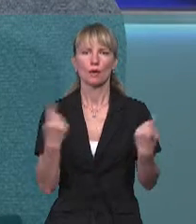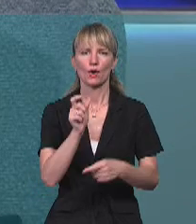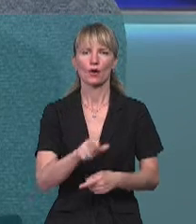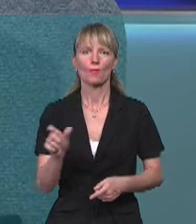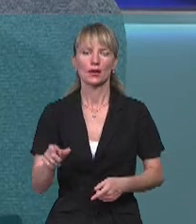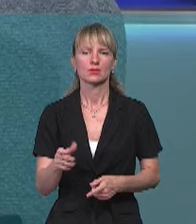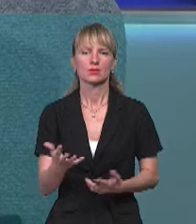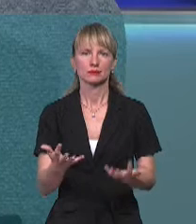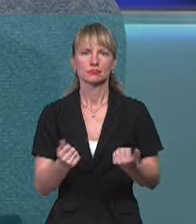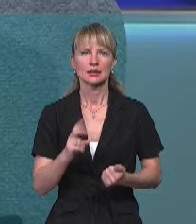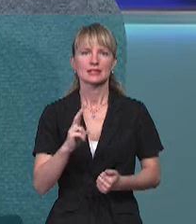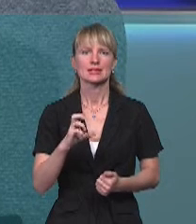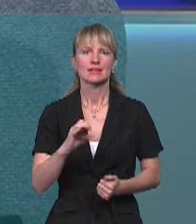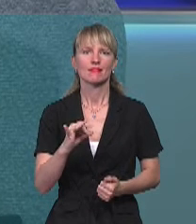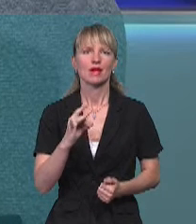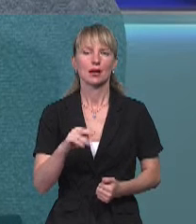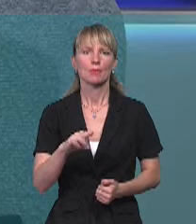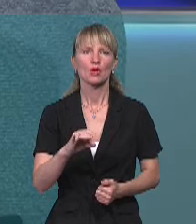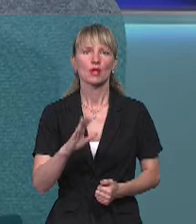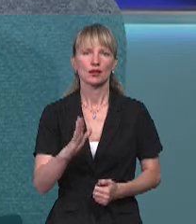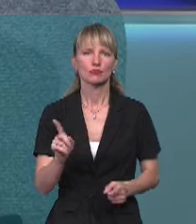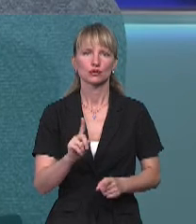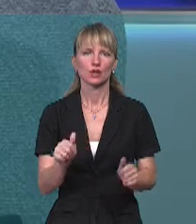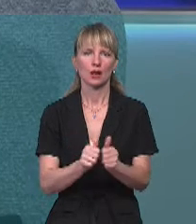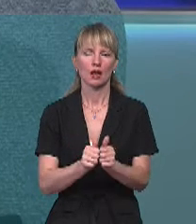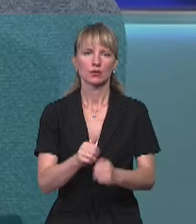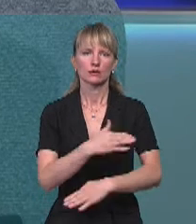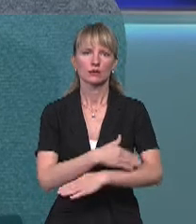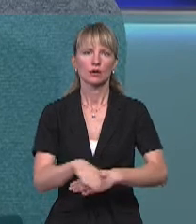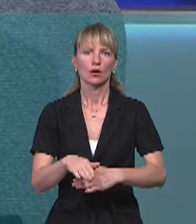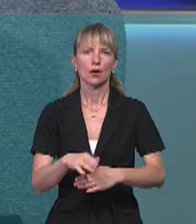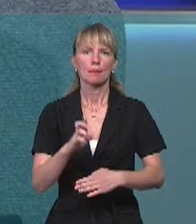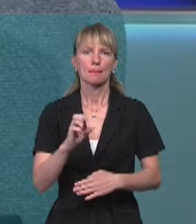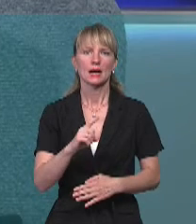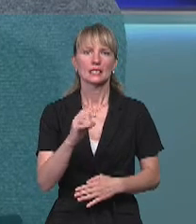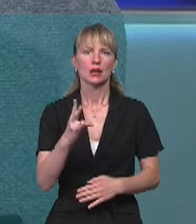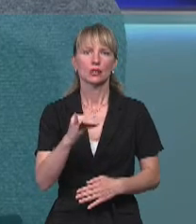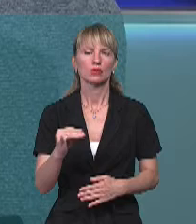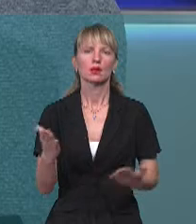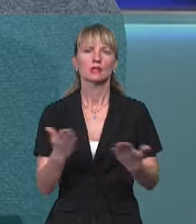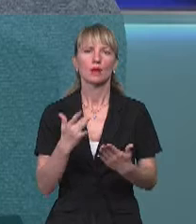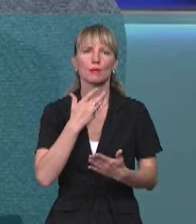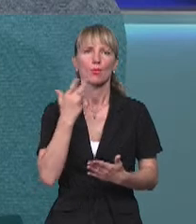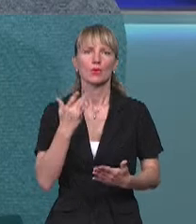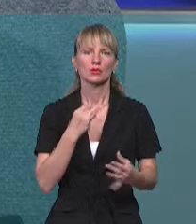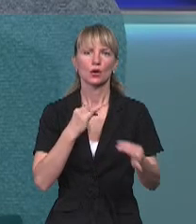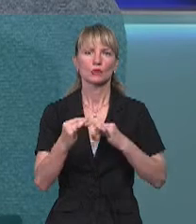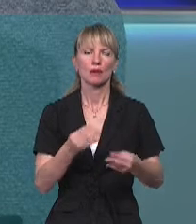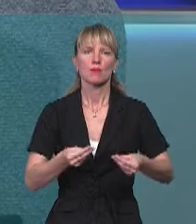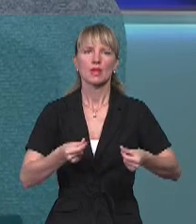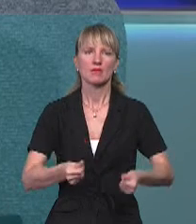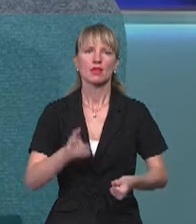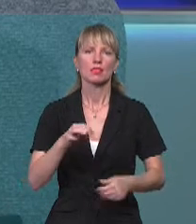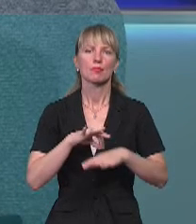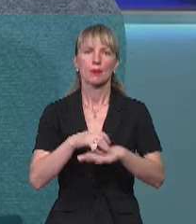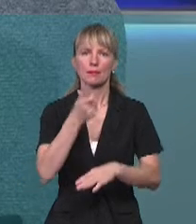громадян набрав сквер Піонерів, що розташований поруч із зупинкою по вулиці Базарної. Як публічні консультації впливають на проведення